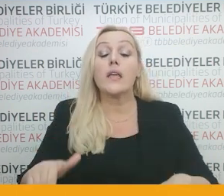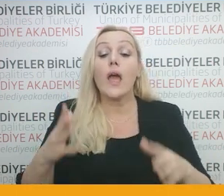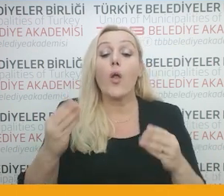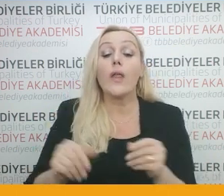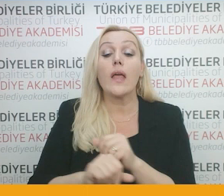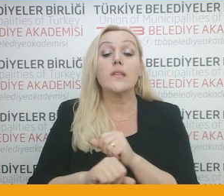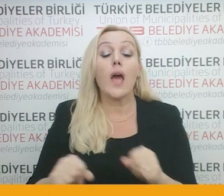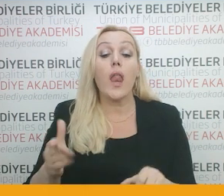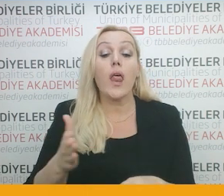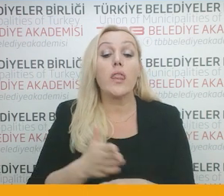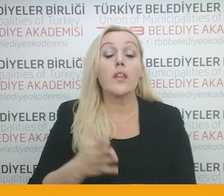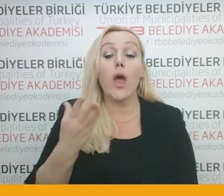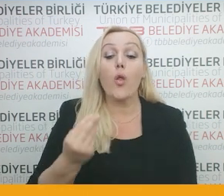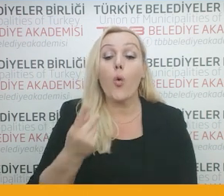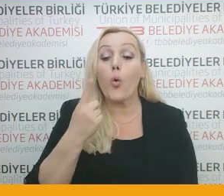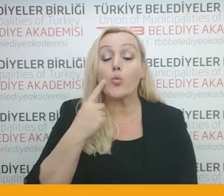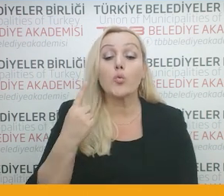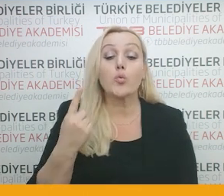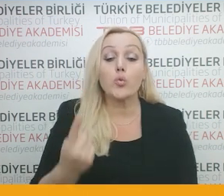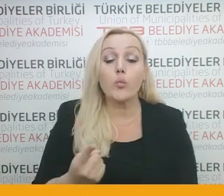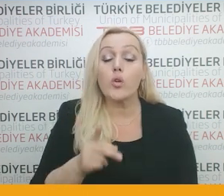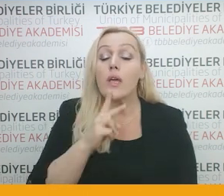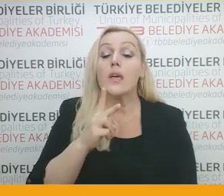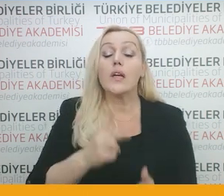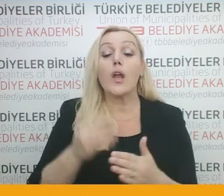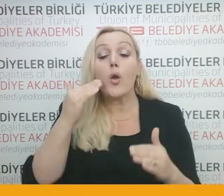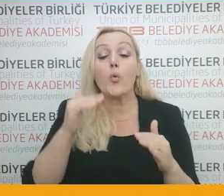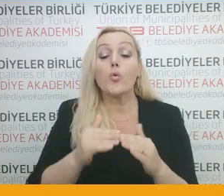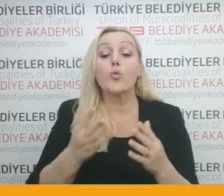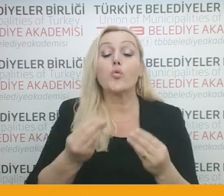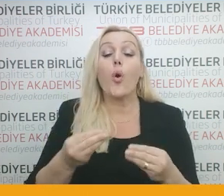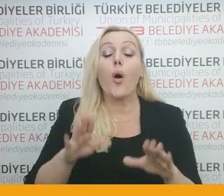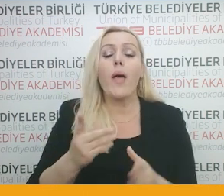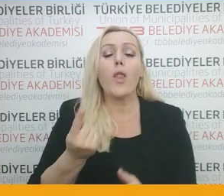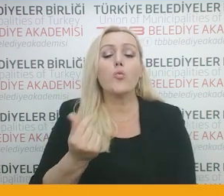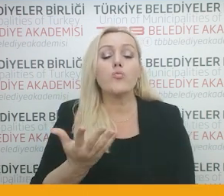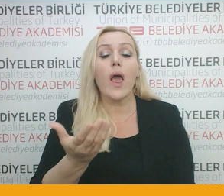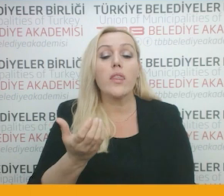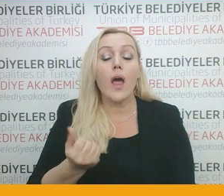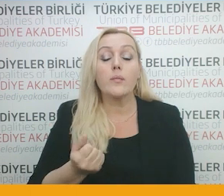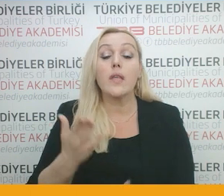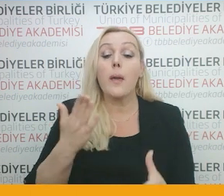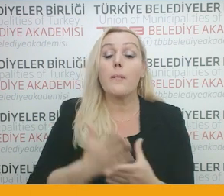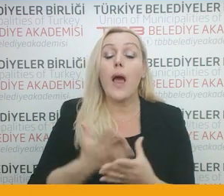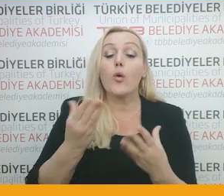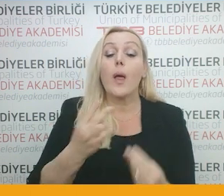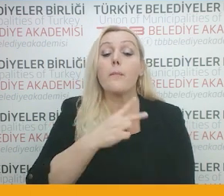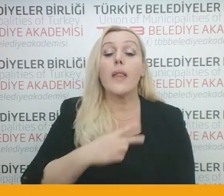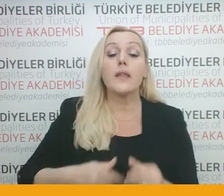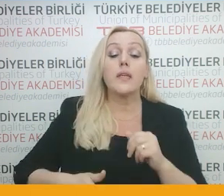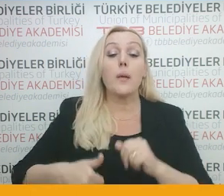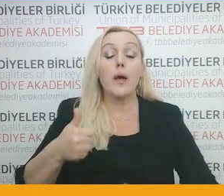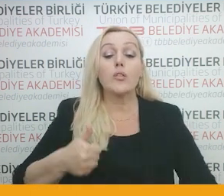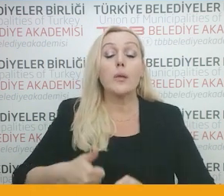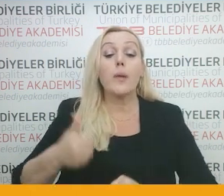sebebiyet verildiği görülmüş. Karara aykırı ücret tarifesinin uygulanmasına ilgili belgeler onayları bulunan belediye başkanı ve başkan yardımcısı